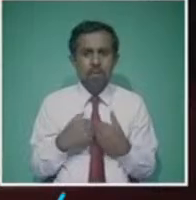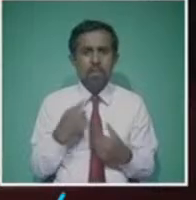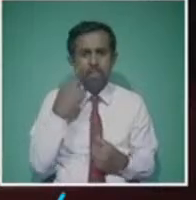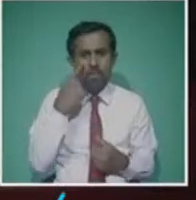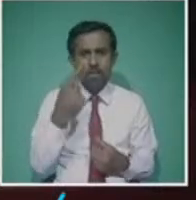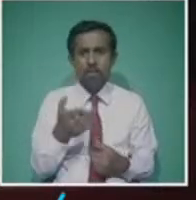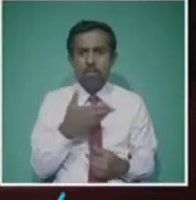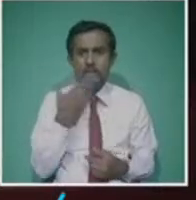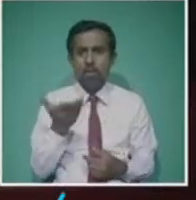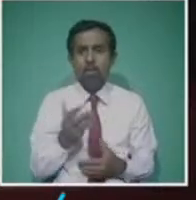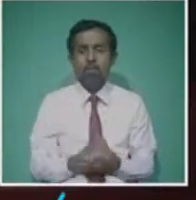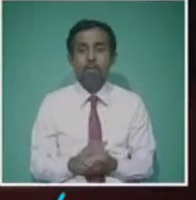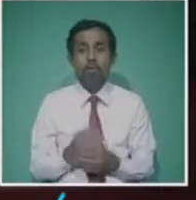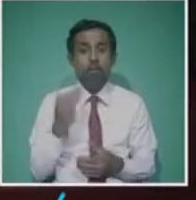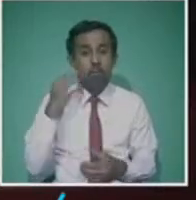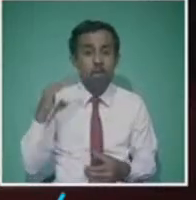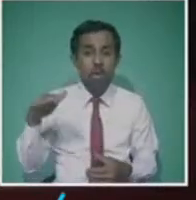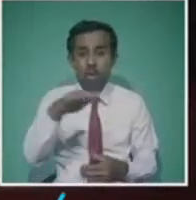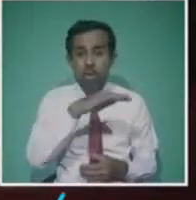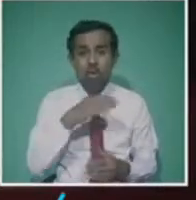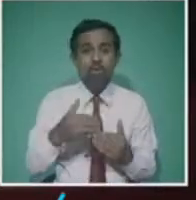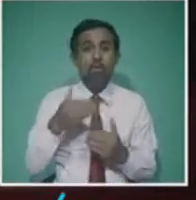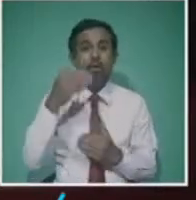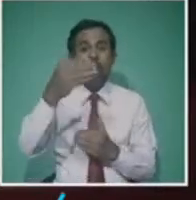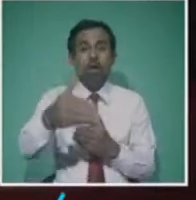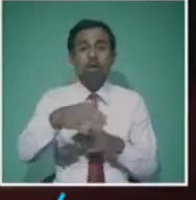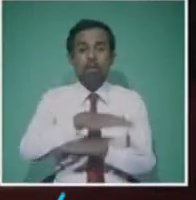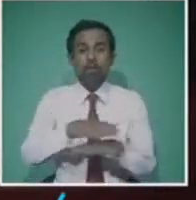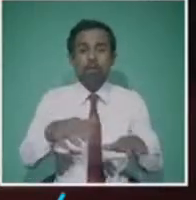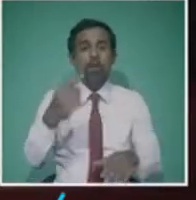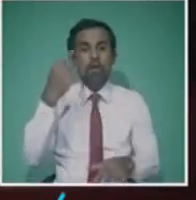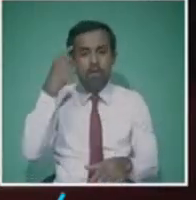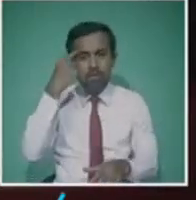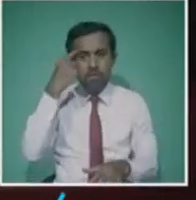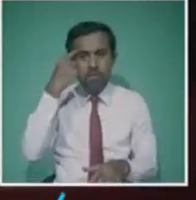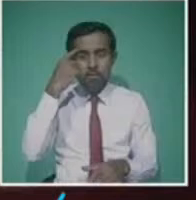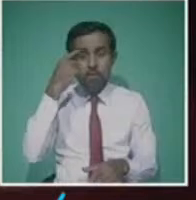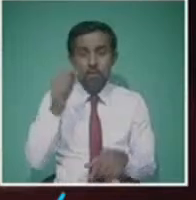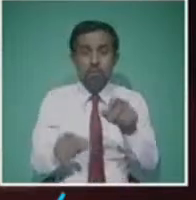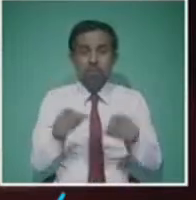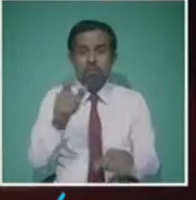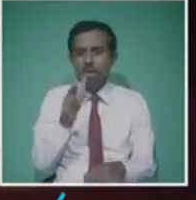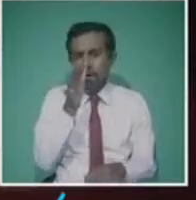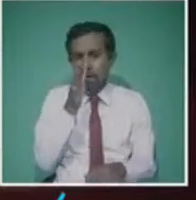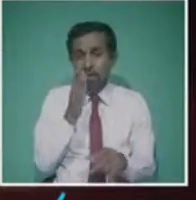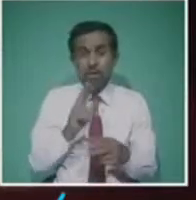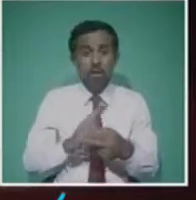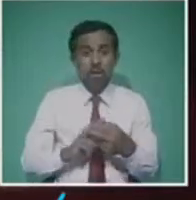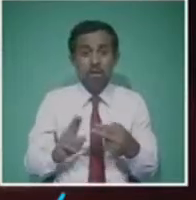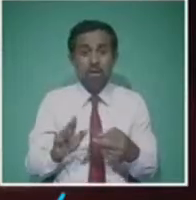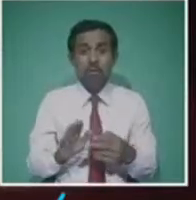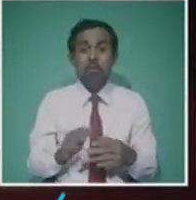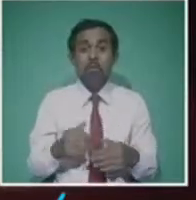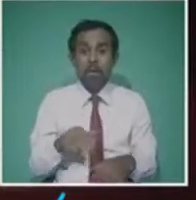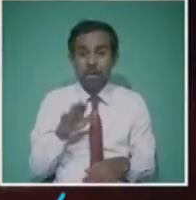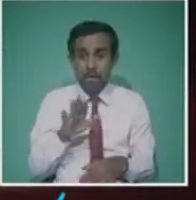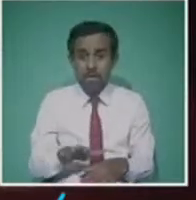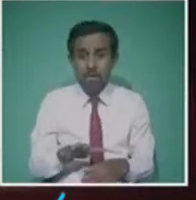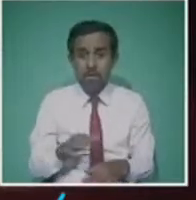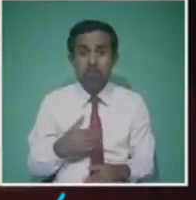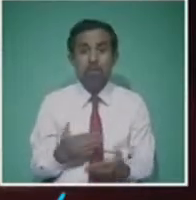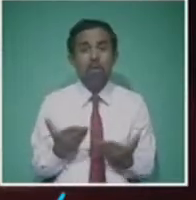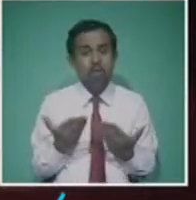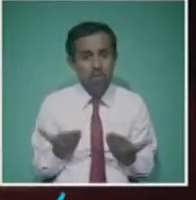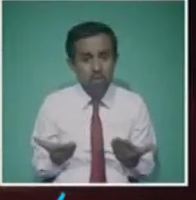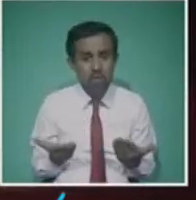පුළුවන්. ජනතාව අනාගත පරම්පරා ගැනවත් හිතලා මොවුන්ට නොරැවටි ඉන්න කියලා මම